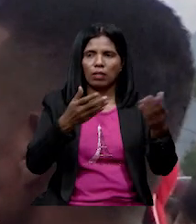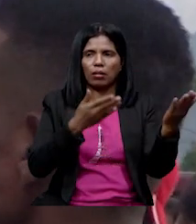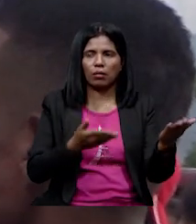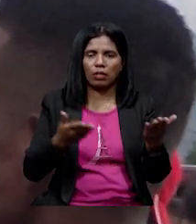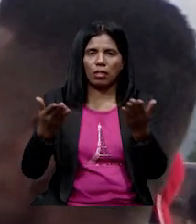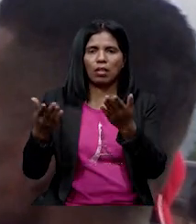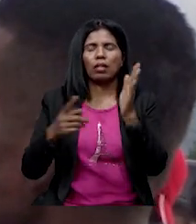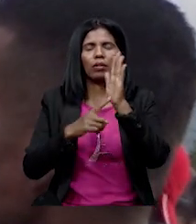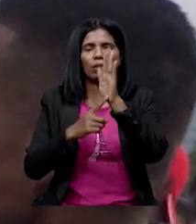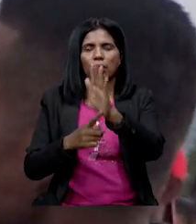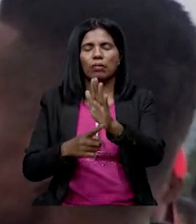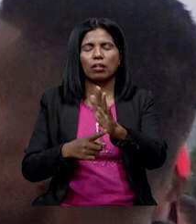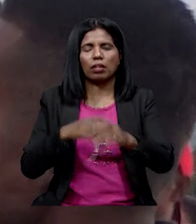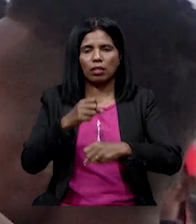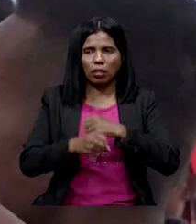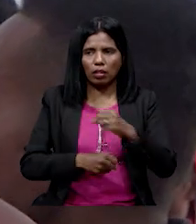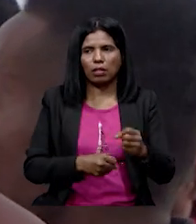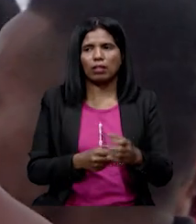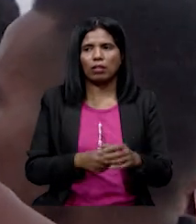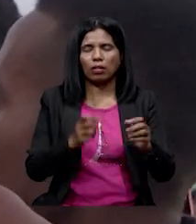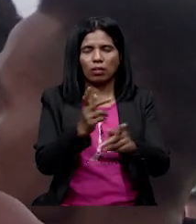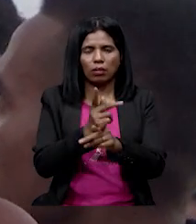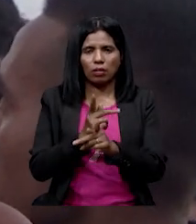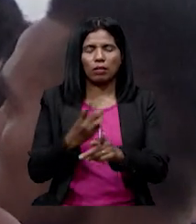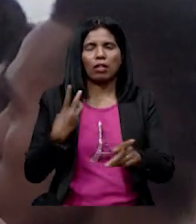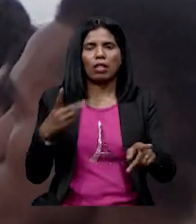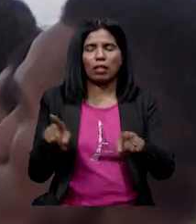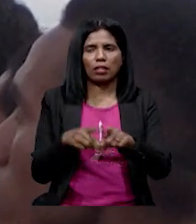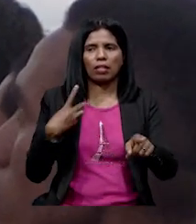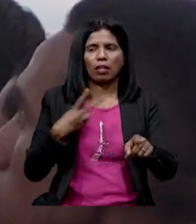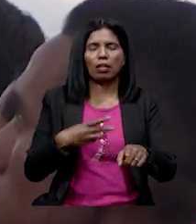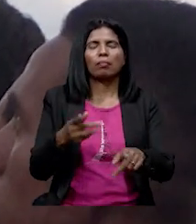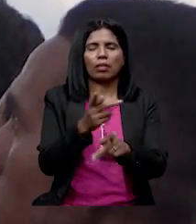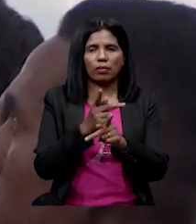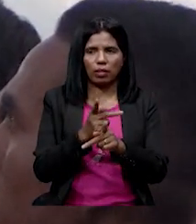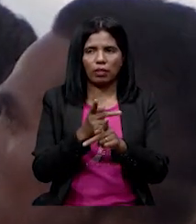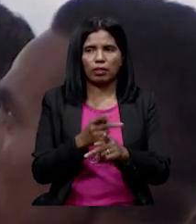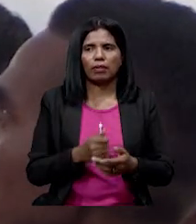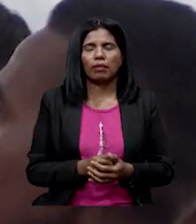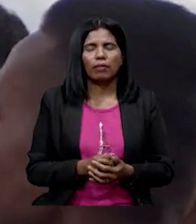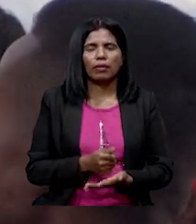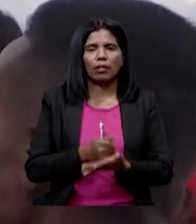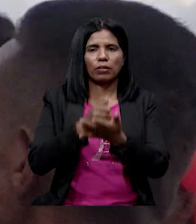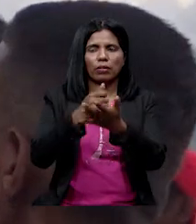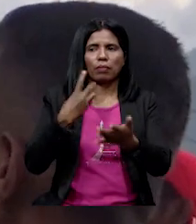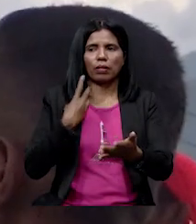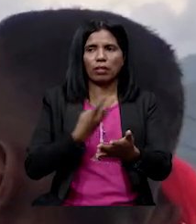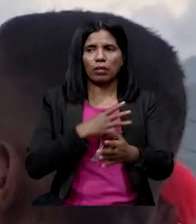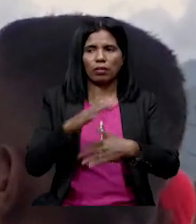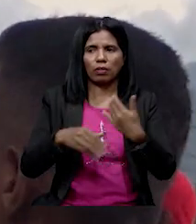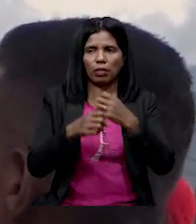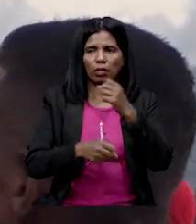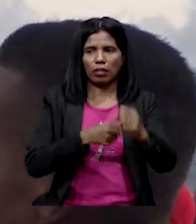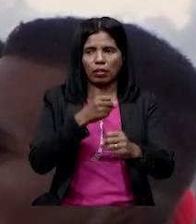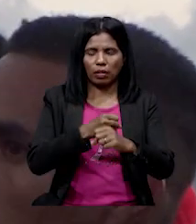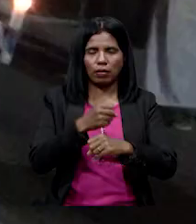ta bocer ni susar, ta bocer ni terus. Cuidado, nahan sami cuidado, bale han sami bale. Ori serviva ita otu, ina batina na